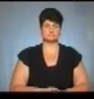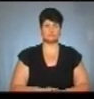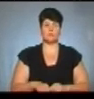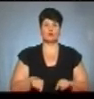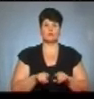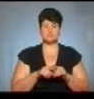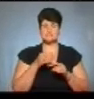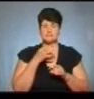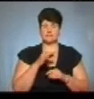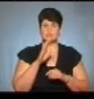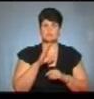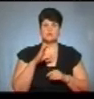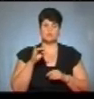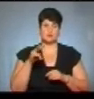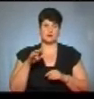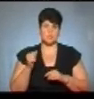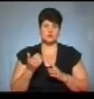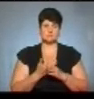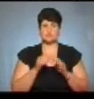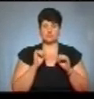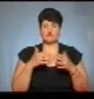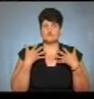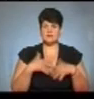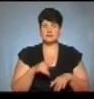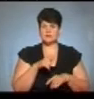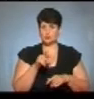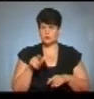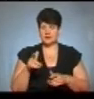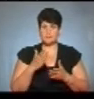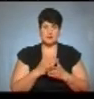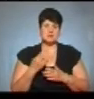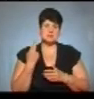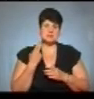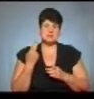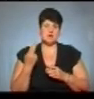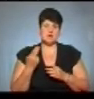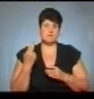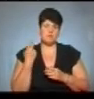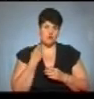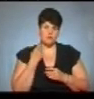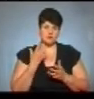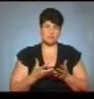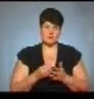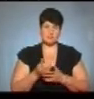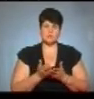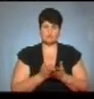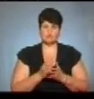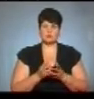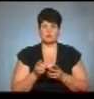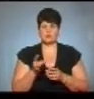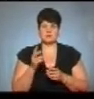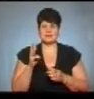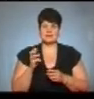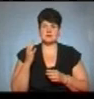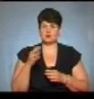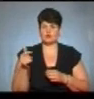Отже, як зазначив Володимир Сулима, субсидію можуть тратити ті особи, які мають заборгованість в оплаті комунальних послуг у розмірі 340